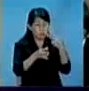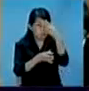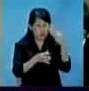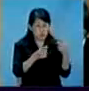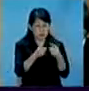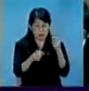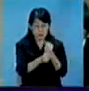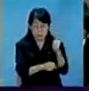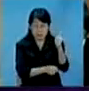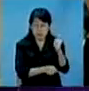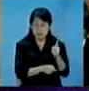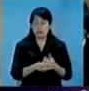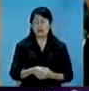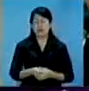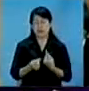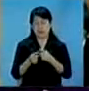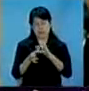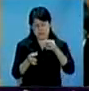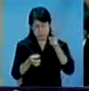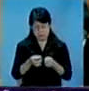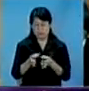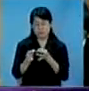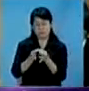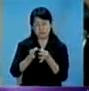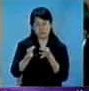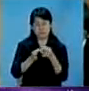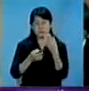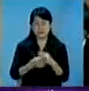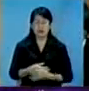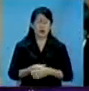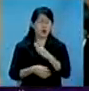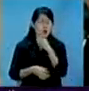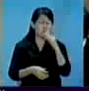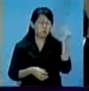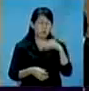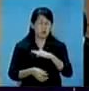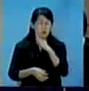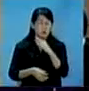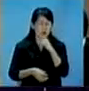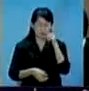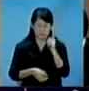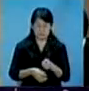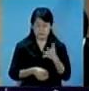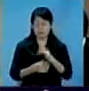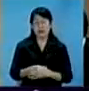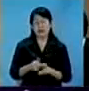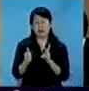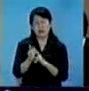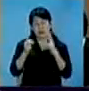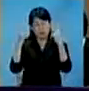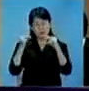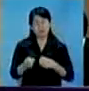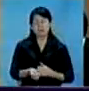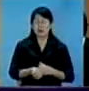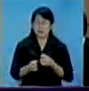ความจริงที่ท่านได้อธิบายความนั้นหลายเรื่องเป็นความเท็จท่านพยายามอธิบายว่าผ